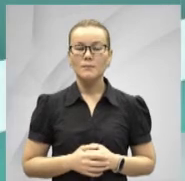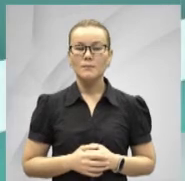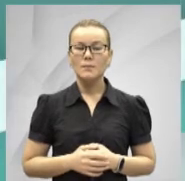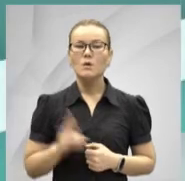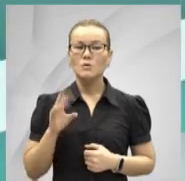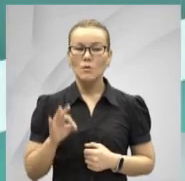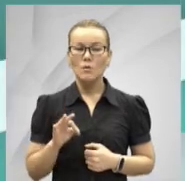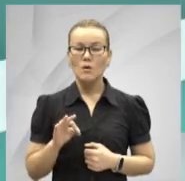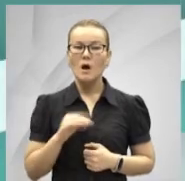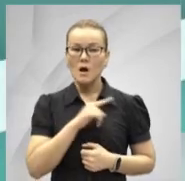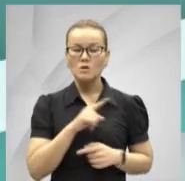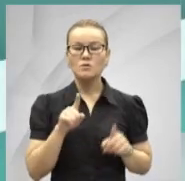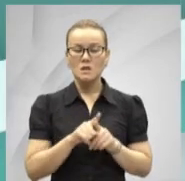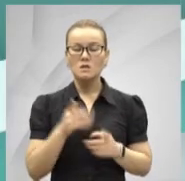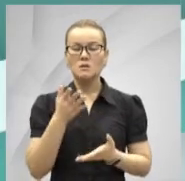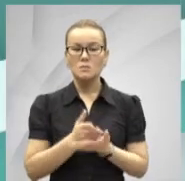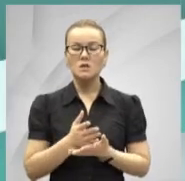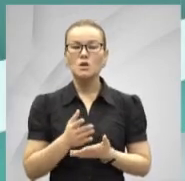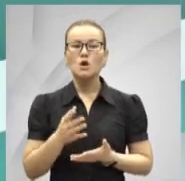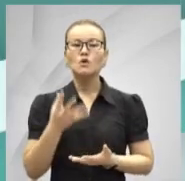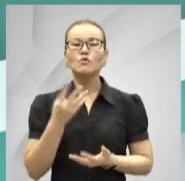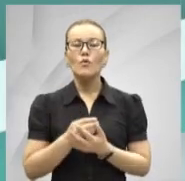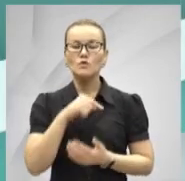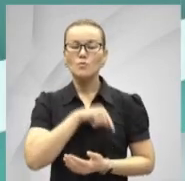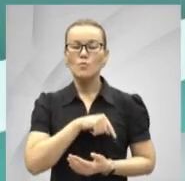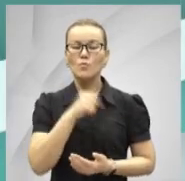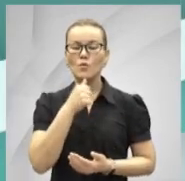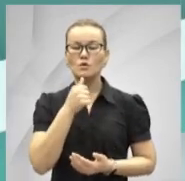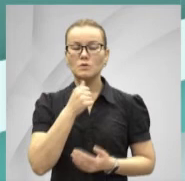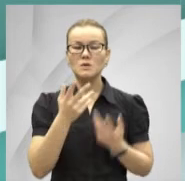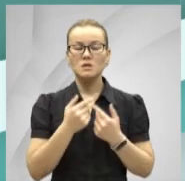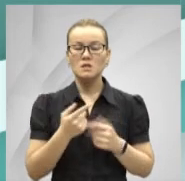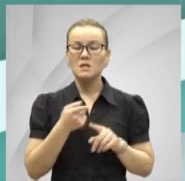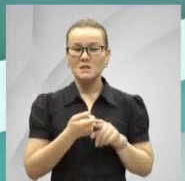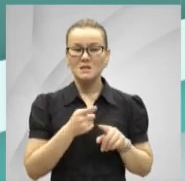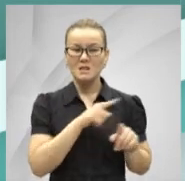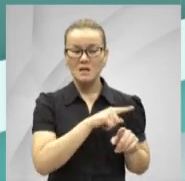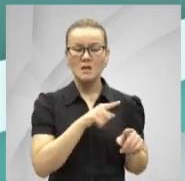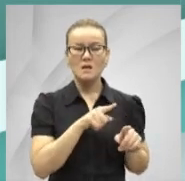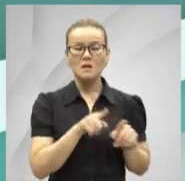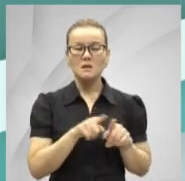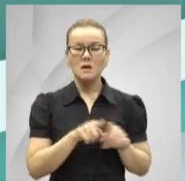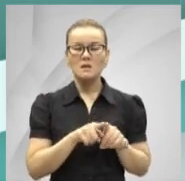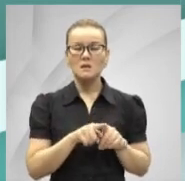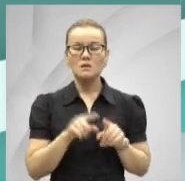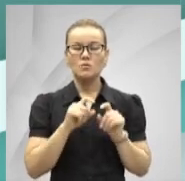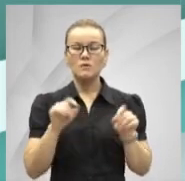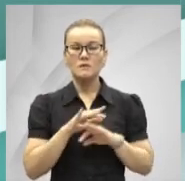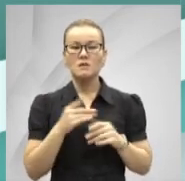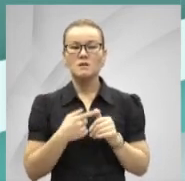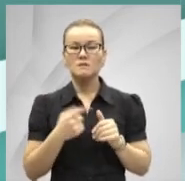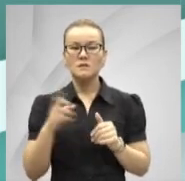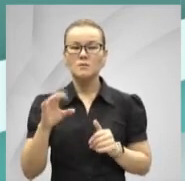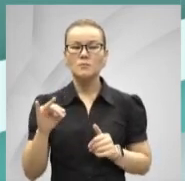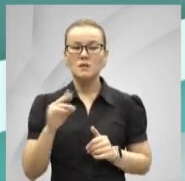Но оно также имеет свой способ решения. Такие уравнения называются биквадратными